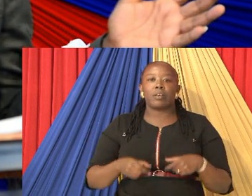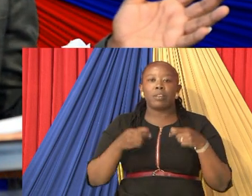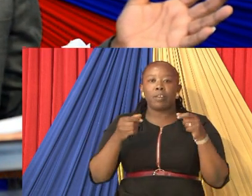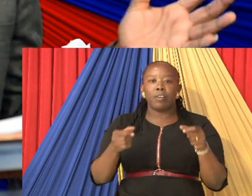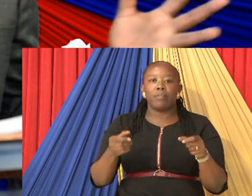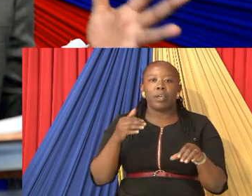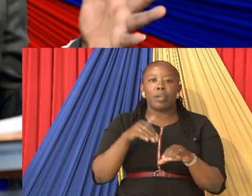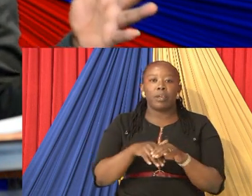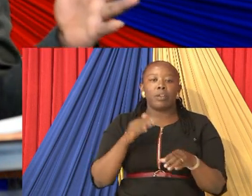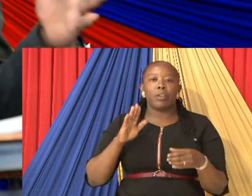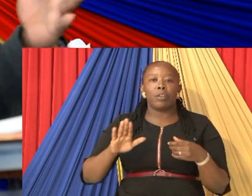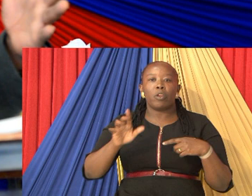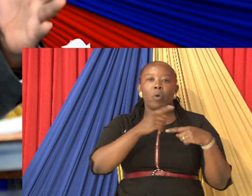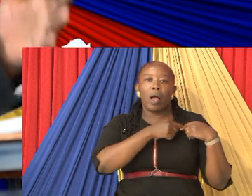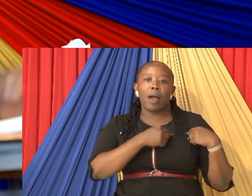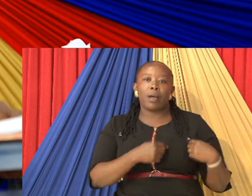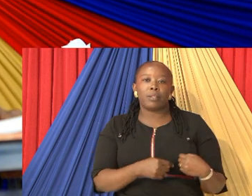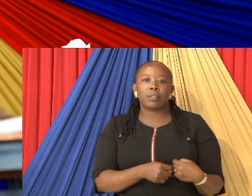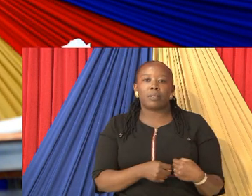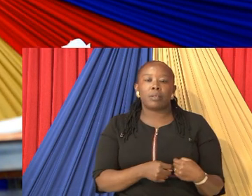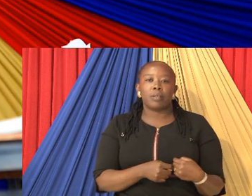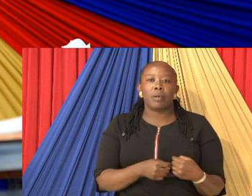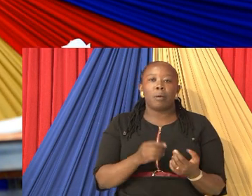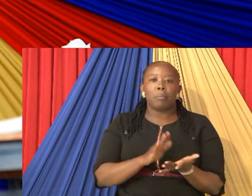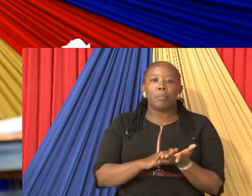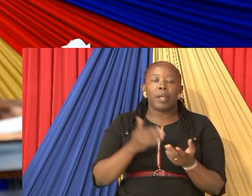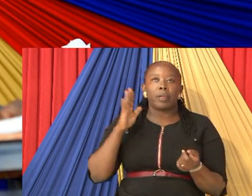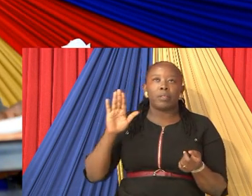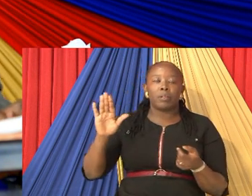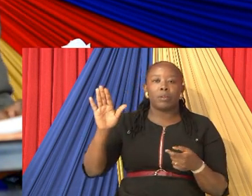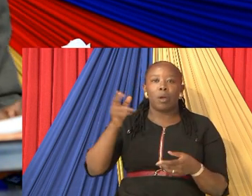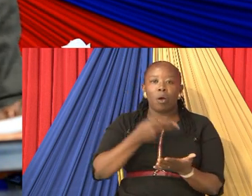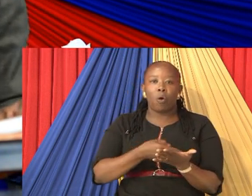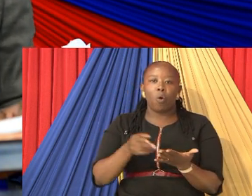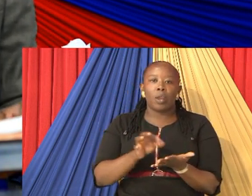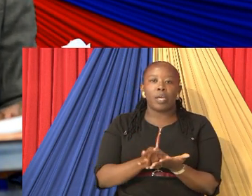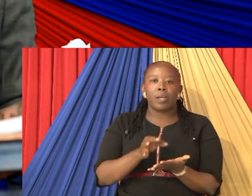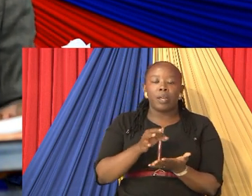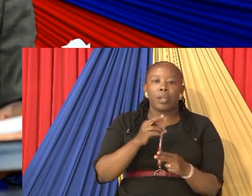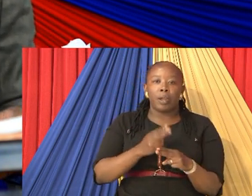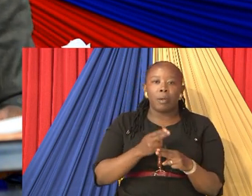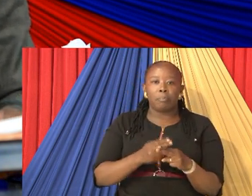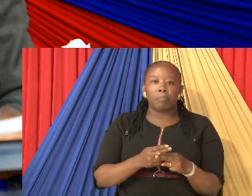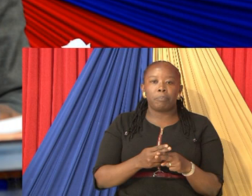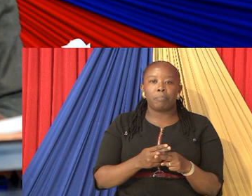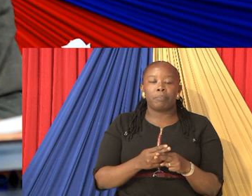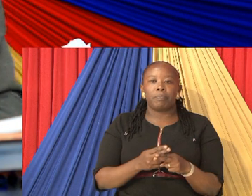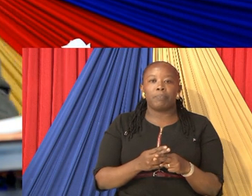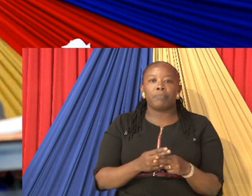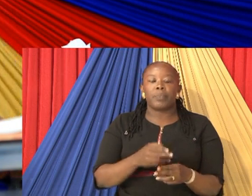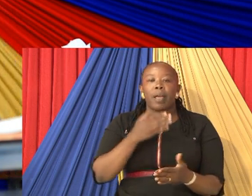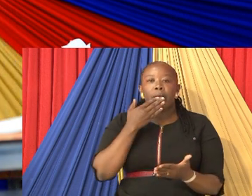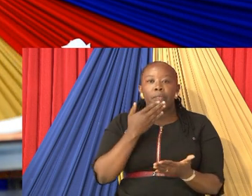kusifu. Mshukuruni lihimidi jina lake Yesu ama jina lake Mungu.